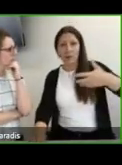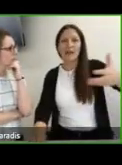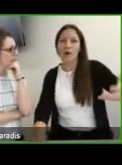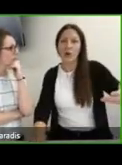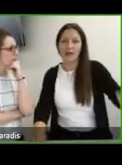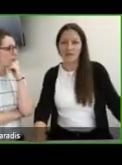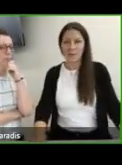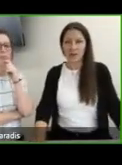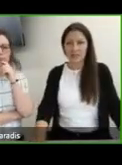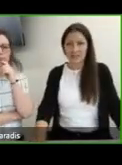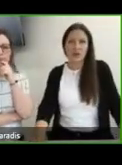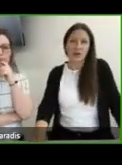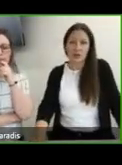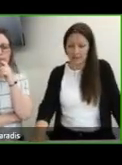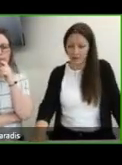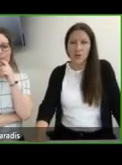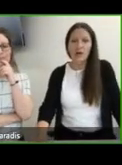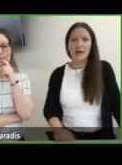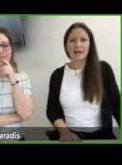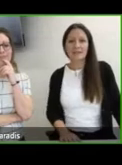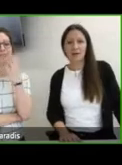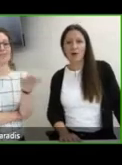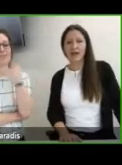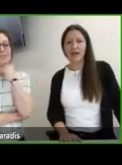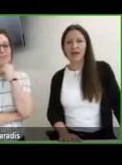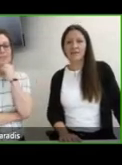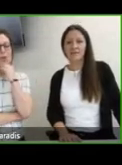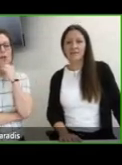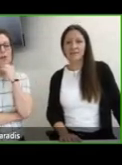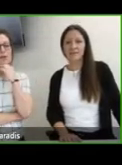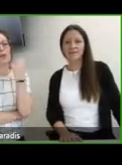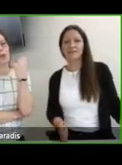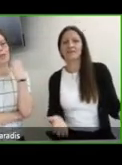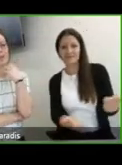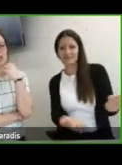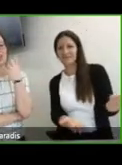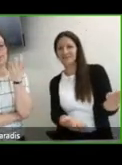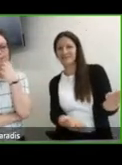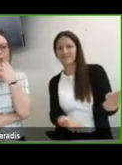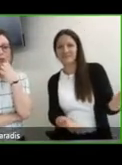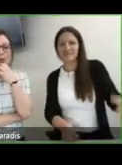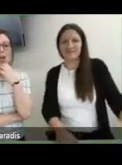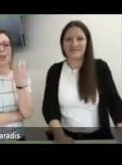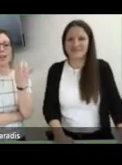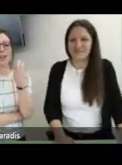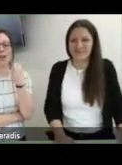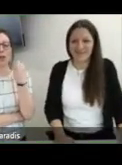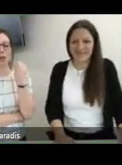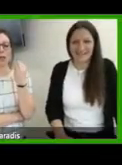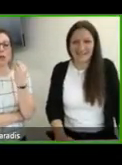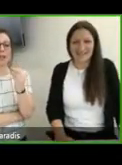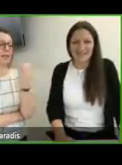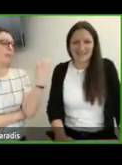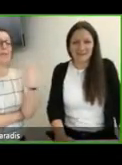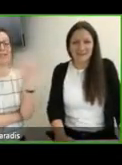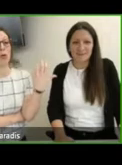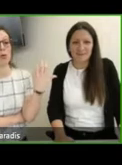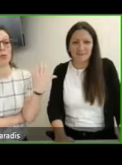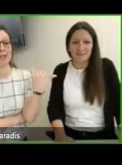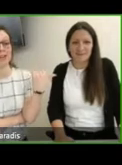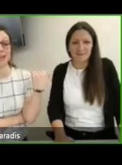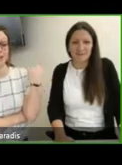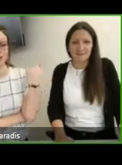est un meilleur moyen, finalement, que d'essayer de changer notre cerveau. Et c'est là qu'on revient à... On revient au Tamagotchi. Donc, essayons, dans le fond, c'est